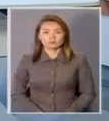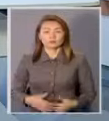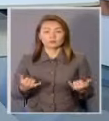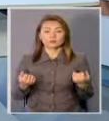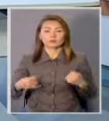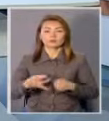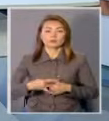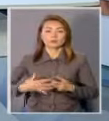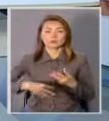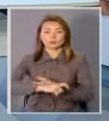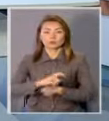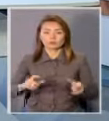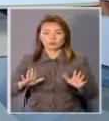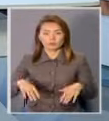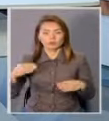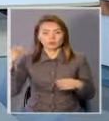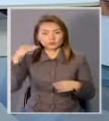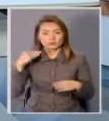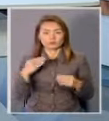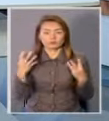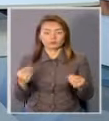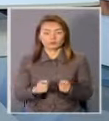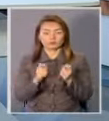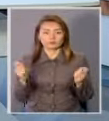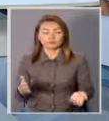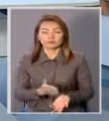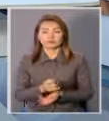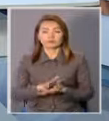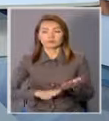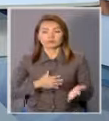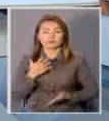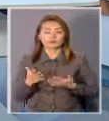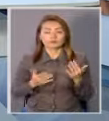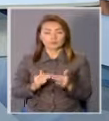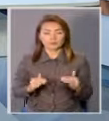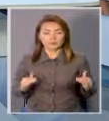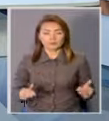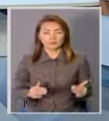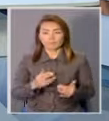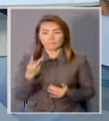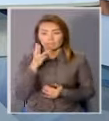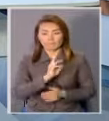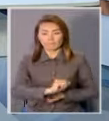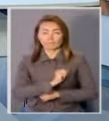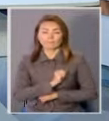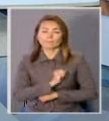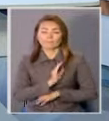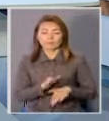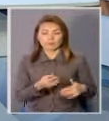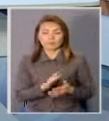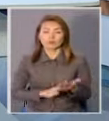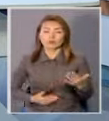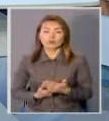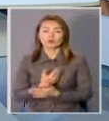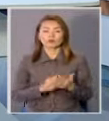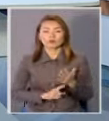Бүгін еліміздің барлық мектептерінде білім күні тойланды. Жүздері бал бұл жанған балалар 3 ай демалысты артқа тартып,